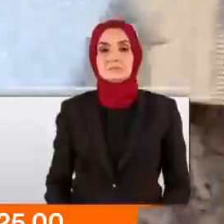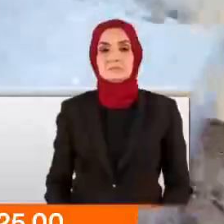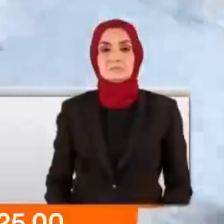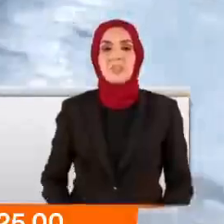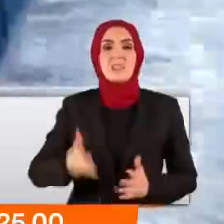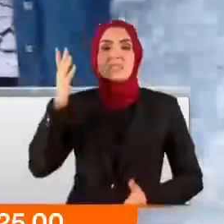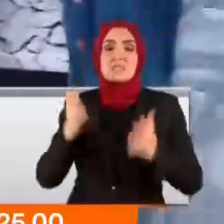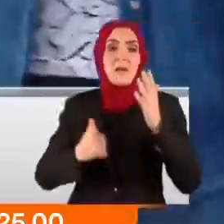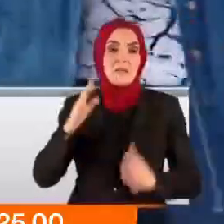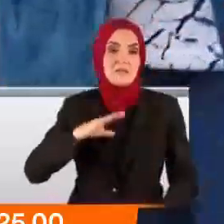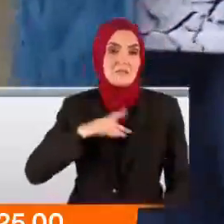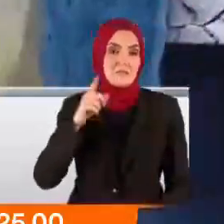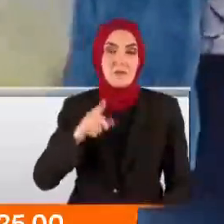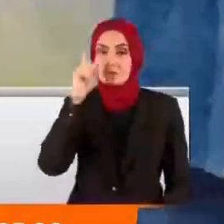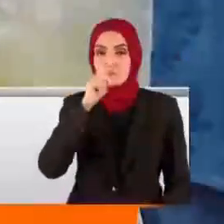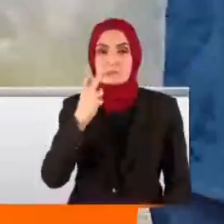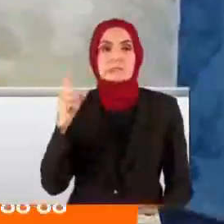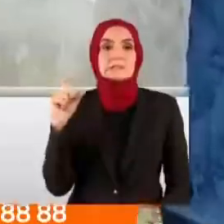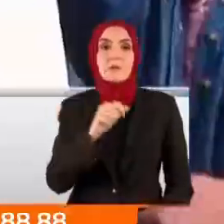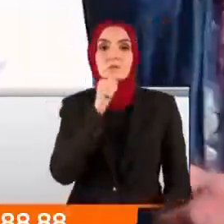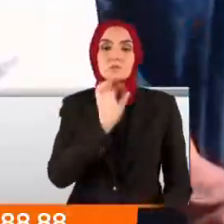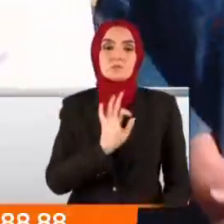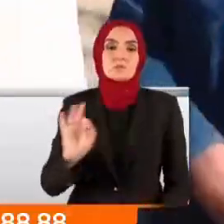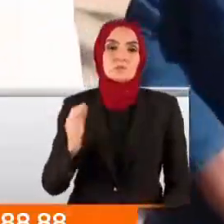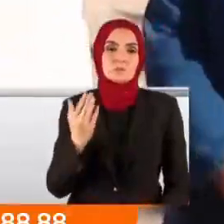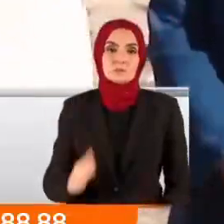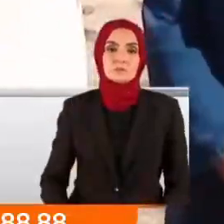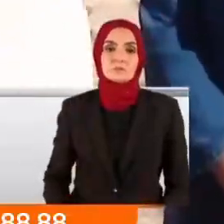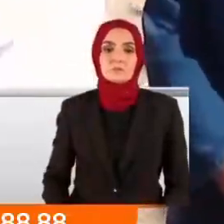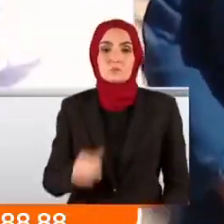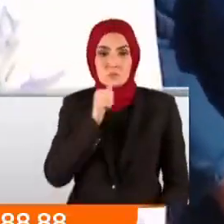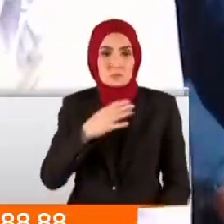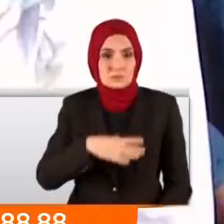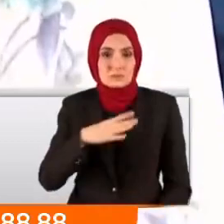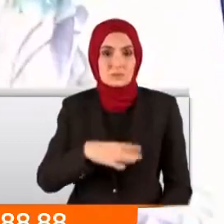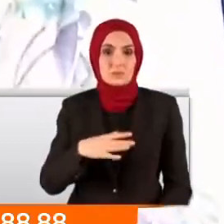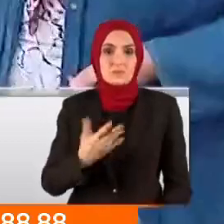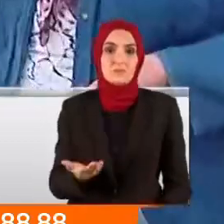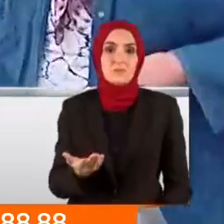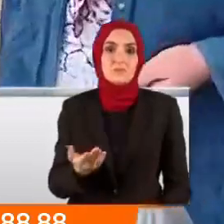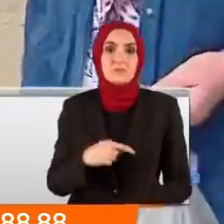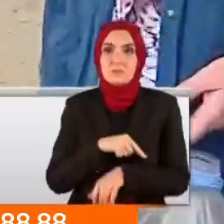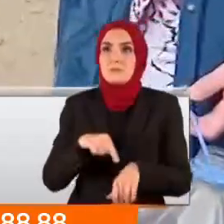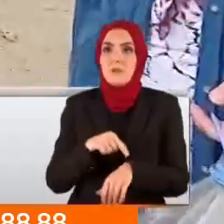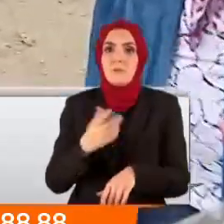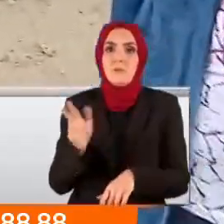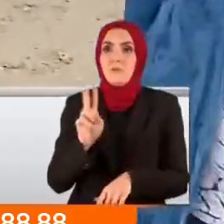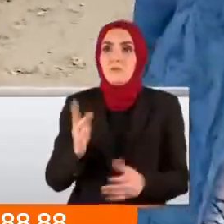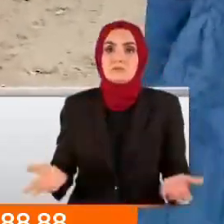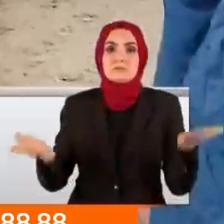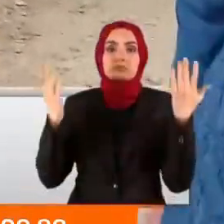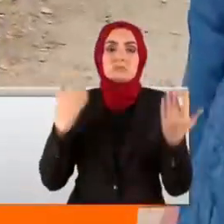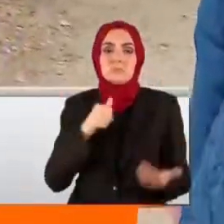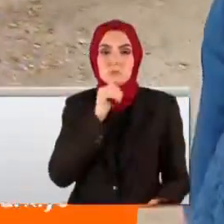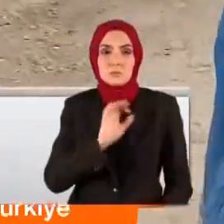İsyan ediyorlar çünkü 2 aydır susuzluk çekiyorlar. Sularımızı istiyoruz yani kaçıncı devirde yaşıyoruz. Halimizi görün